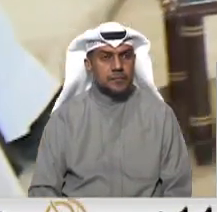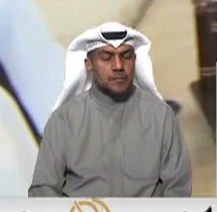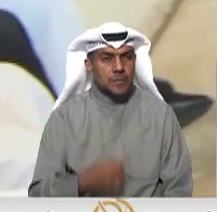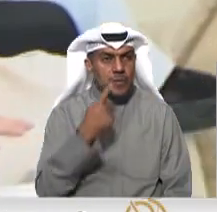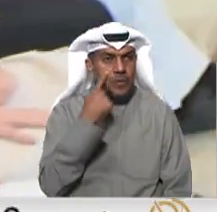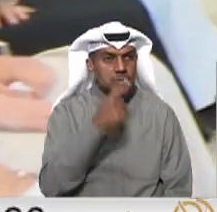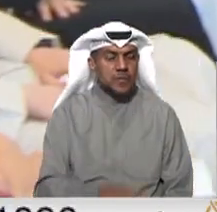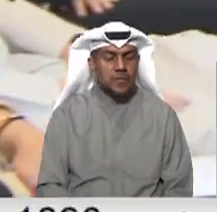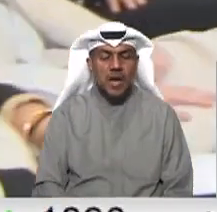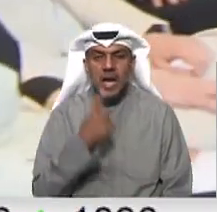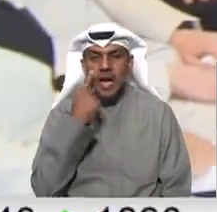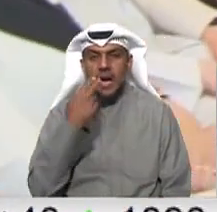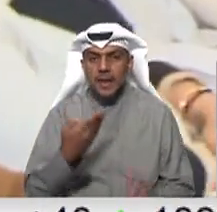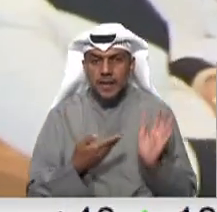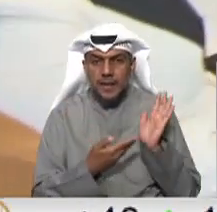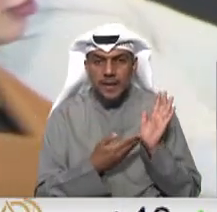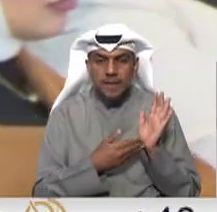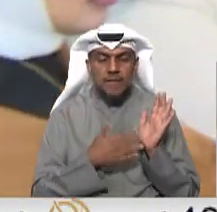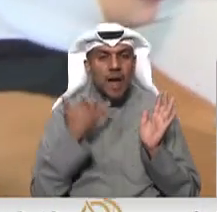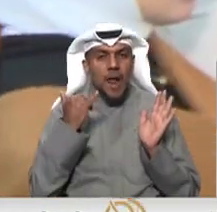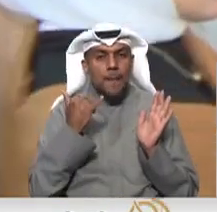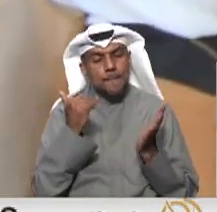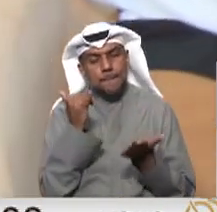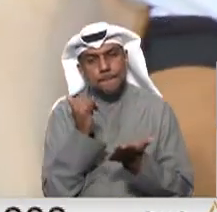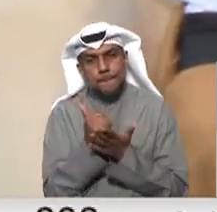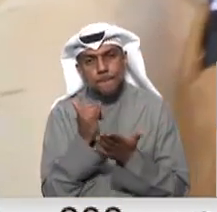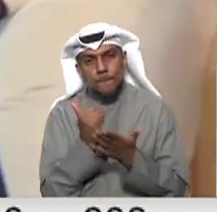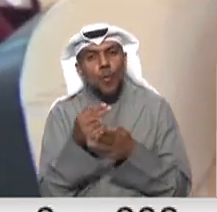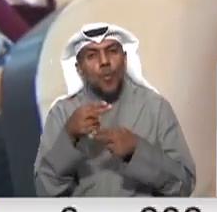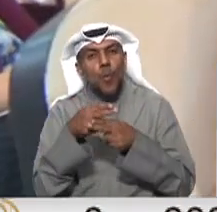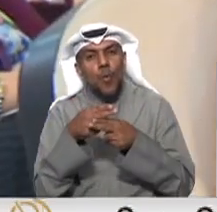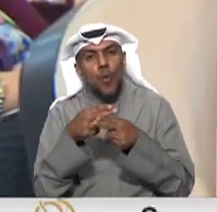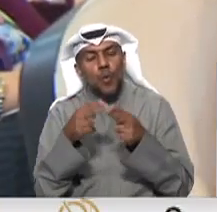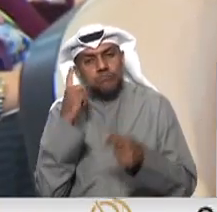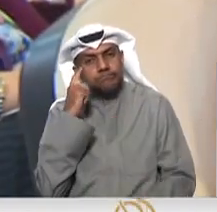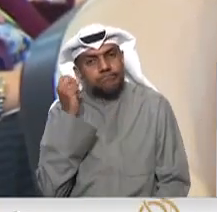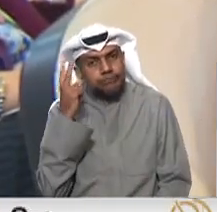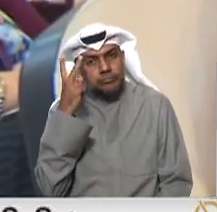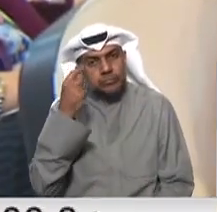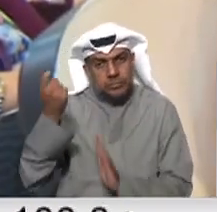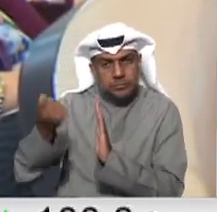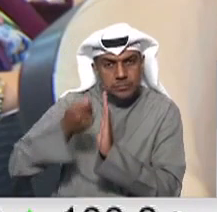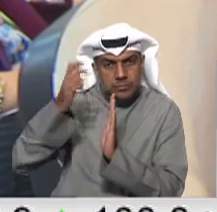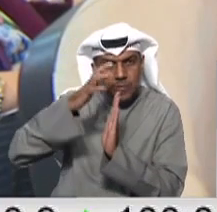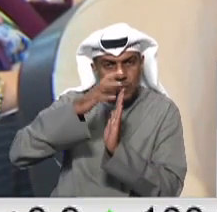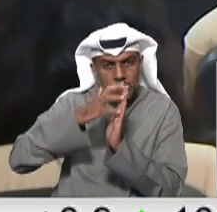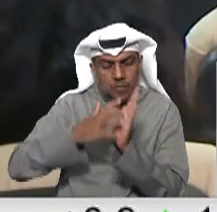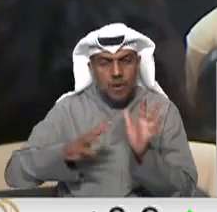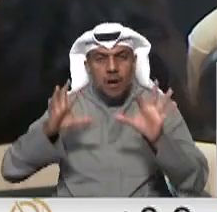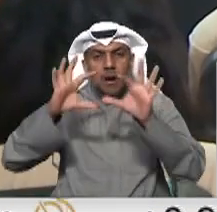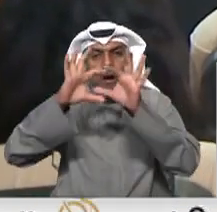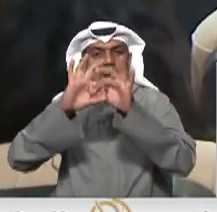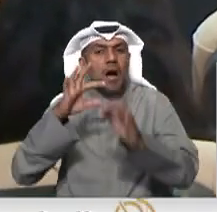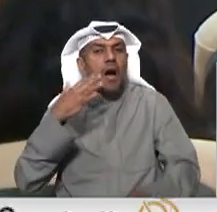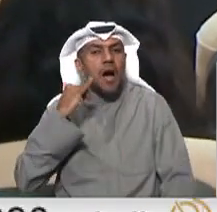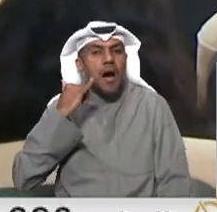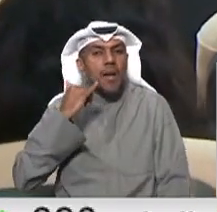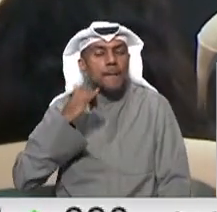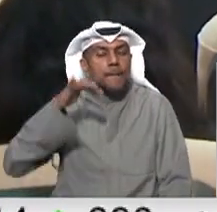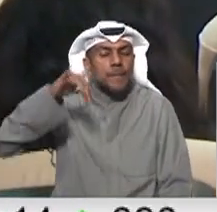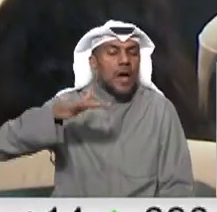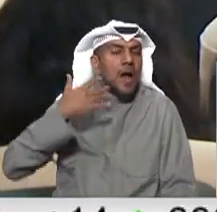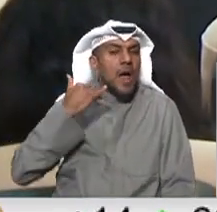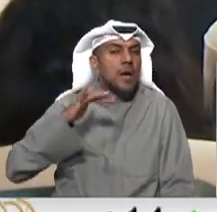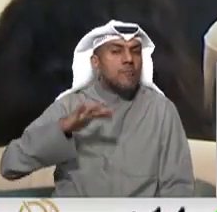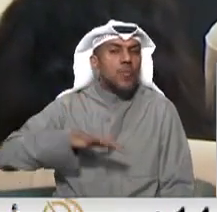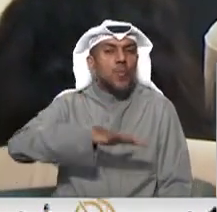تقرير عربي مقترح بأيادي كويتية وطنية قدم إلى مجلس الجامعة العربية للسكان، يجسد التحديات